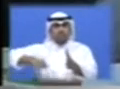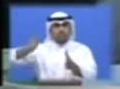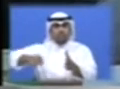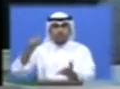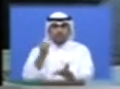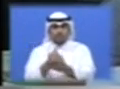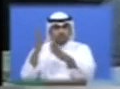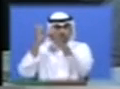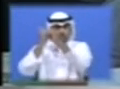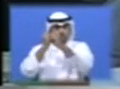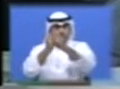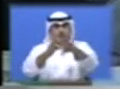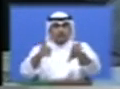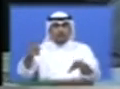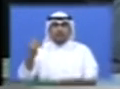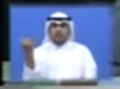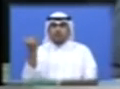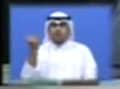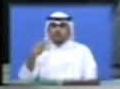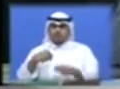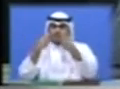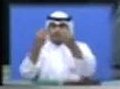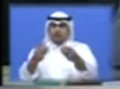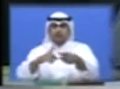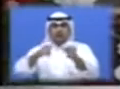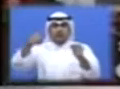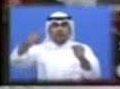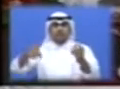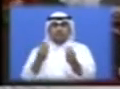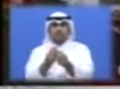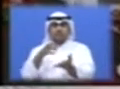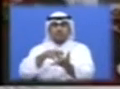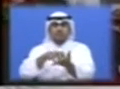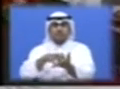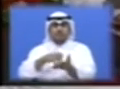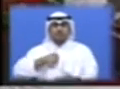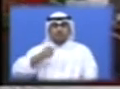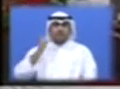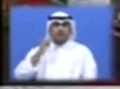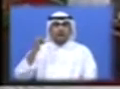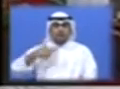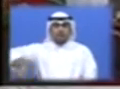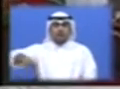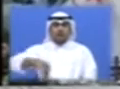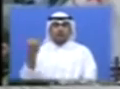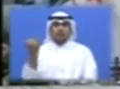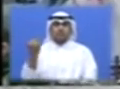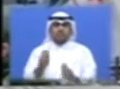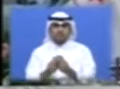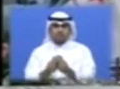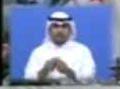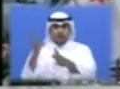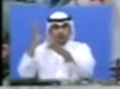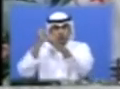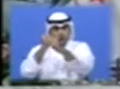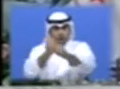الديمقراطية من خلال الممارسة الدستورية الرائدة في منطقة الخليج والشرق الأوسط، مستفيدا في ذلك من أجواء الحرية والانفتاح